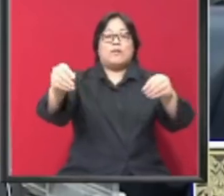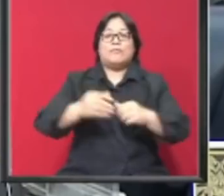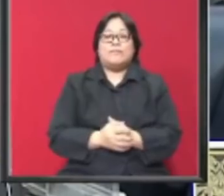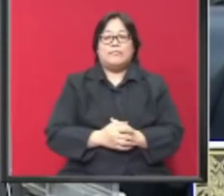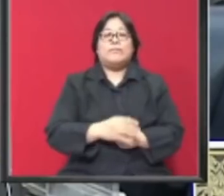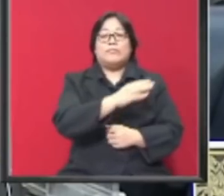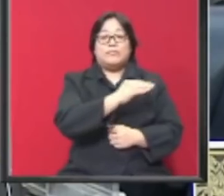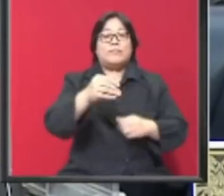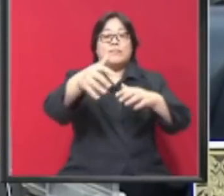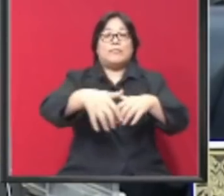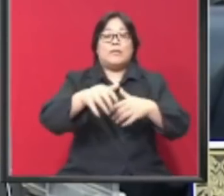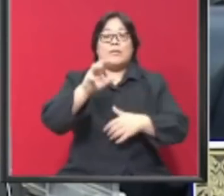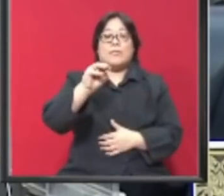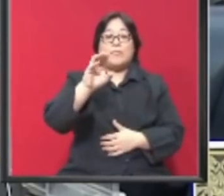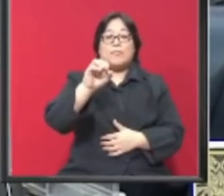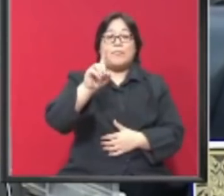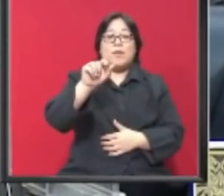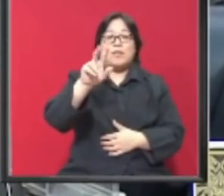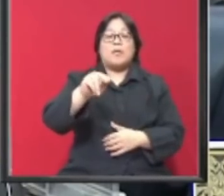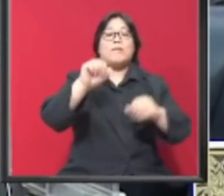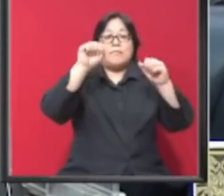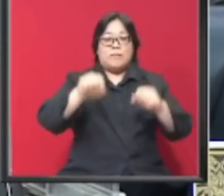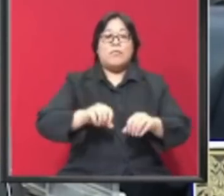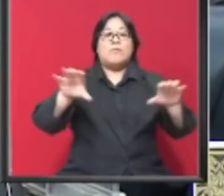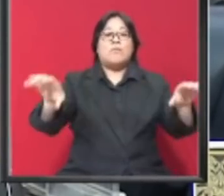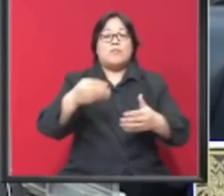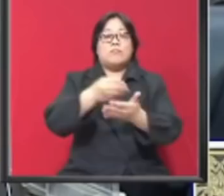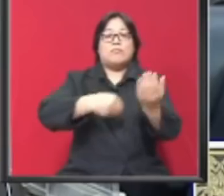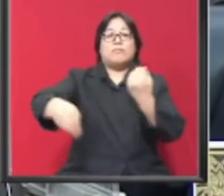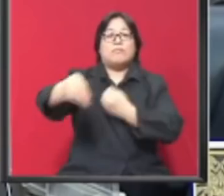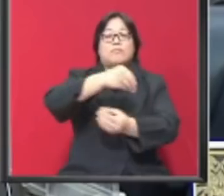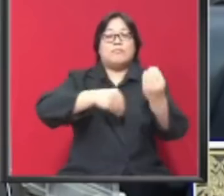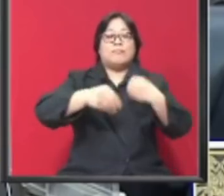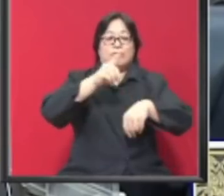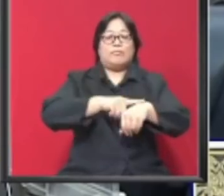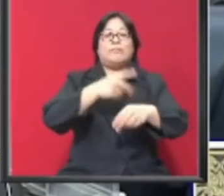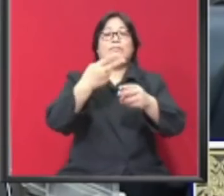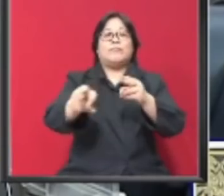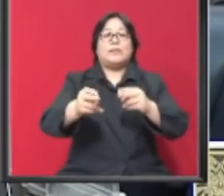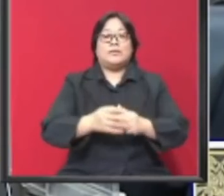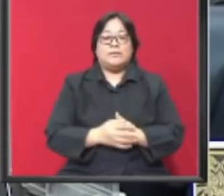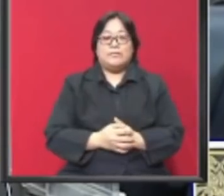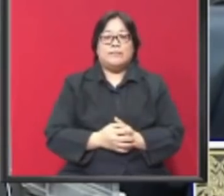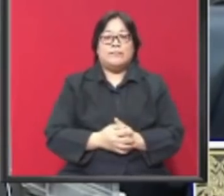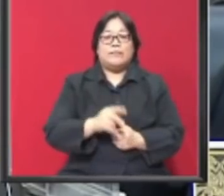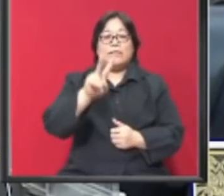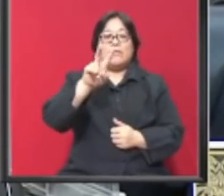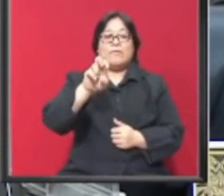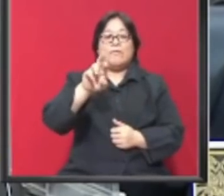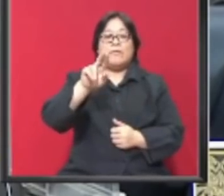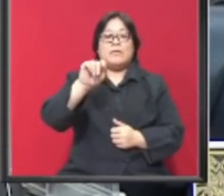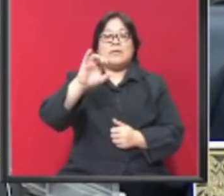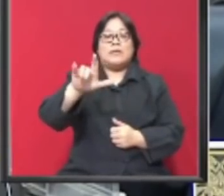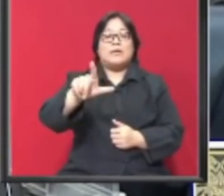lagi pun pertanian modern boleh menghasilkan pulangan dalam jangka masa yang pendek beutycare